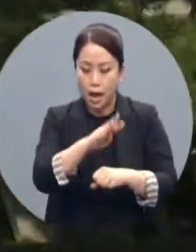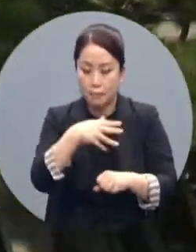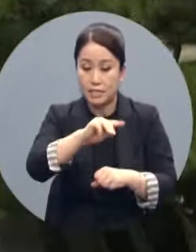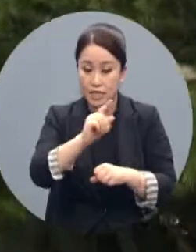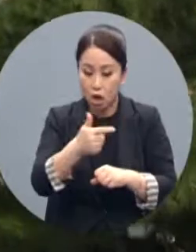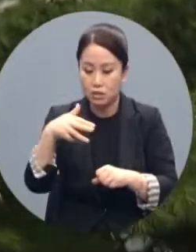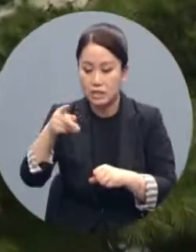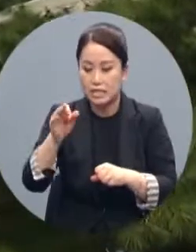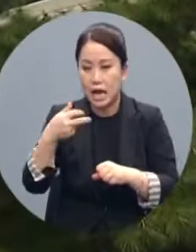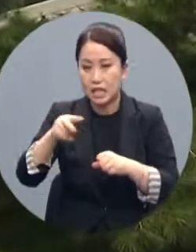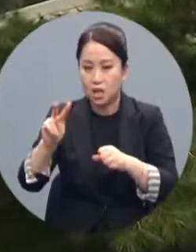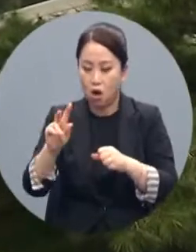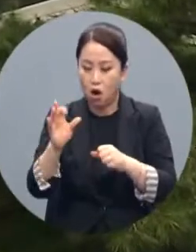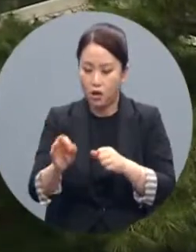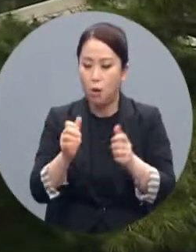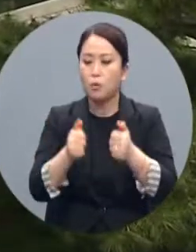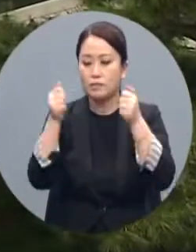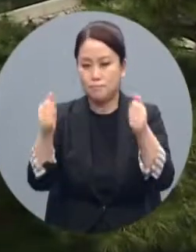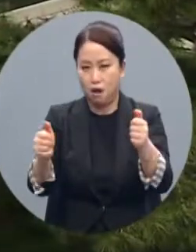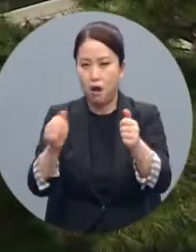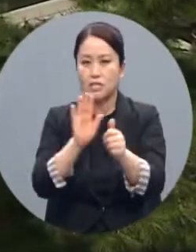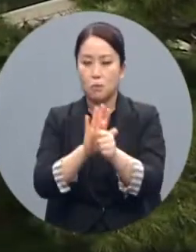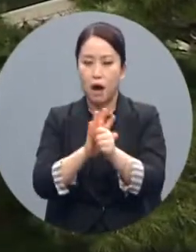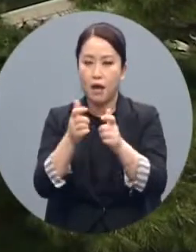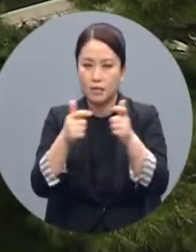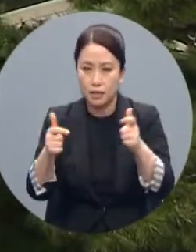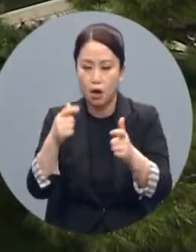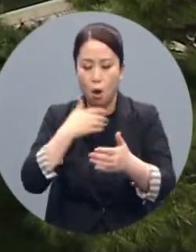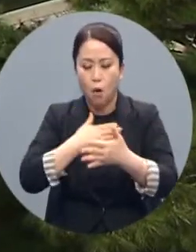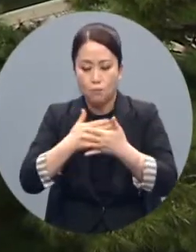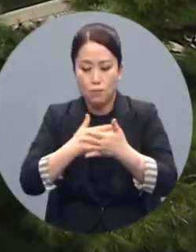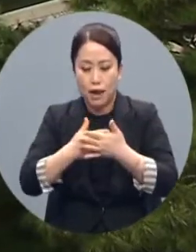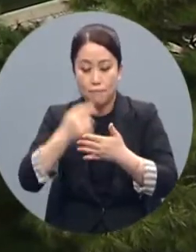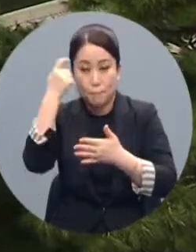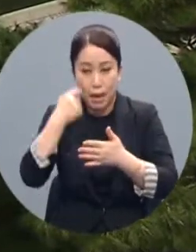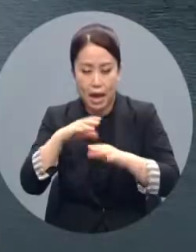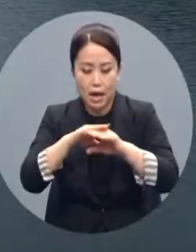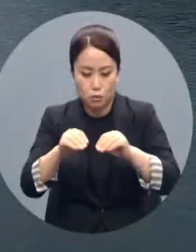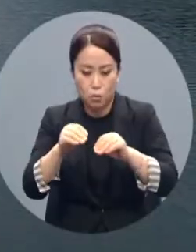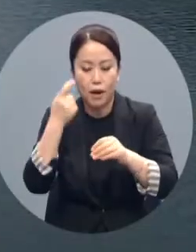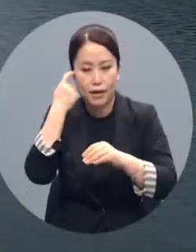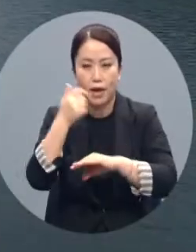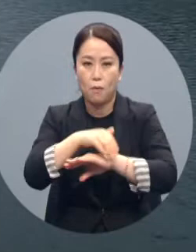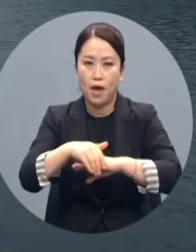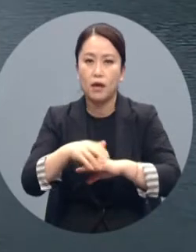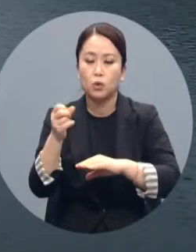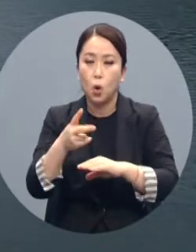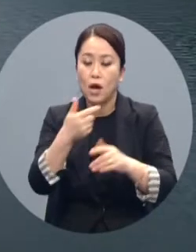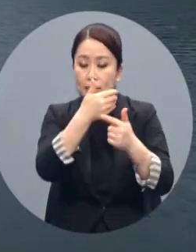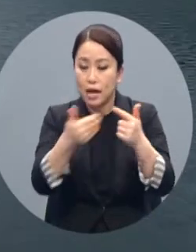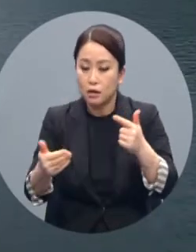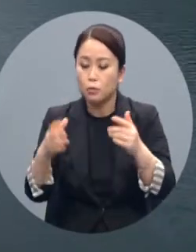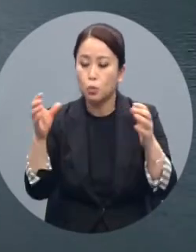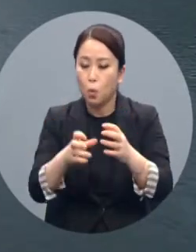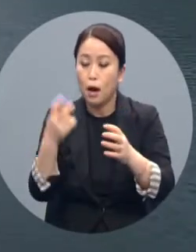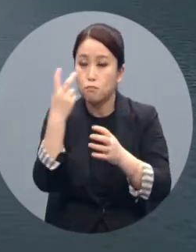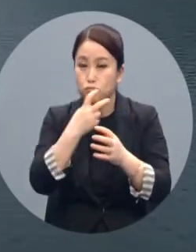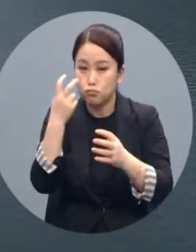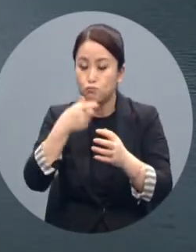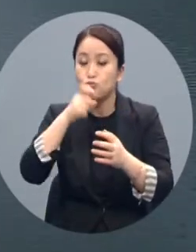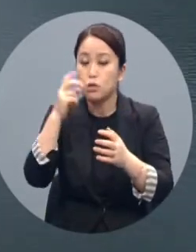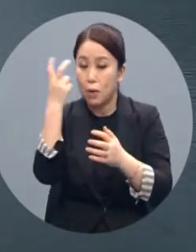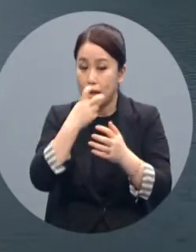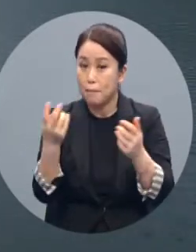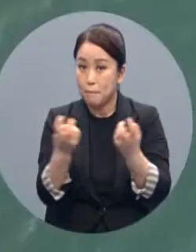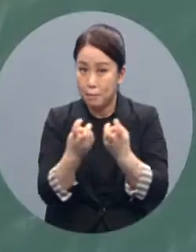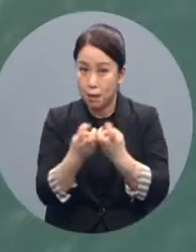창녕에 50억 원씩 지원하는 등 불안감을 해소시킬 계획입니다. 낙동강 통합 물관리 방안은